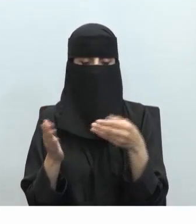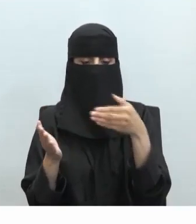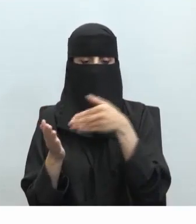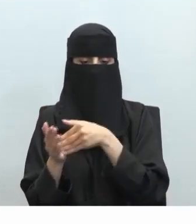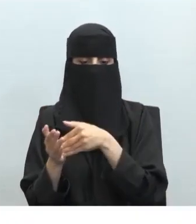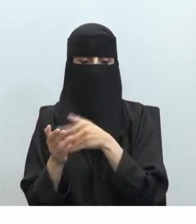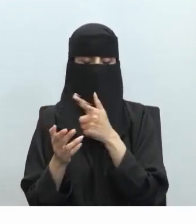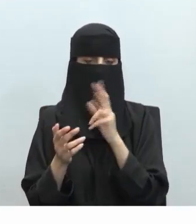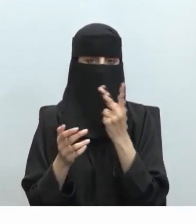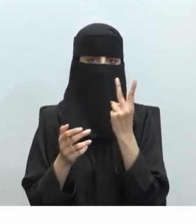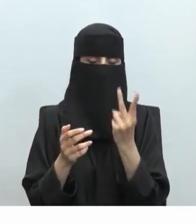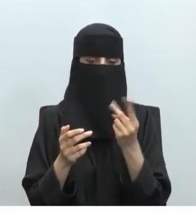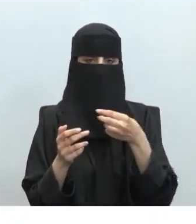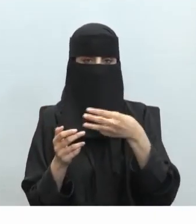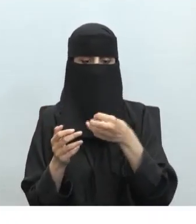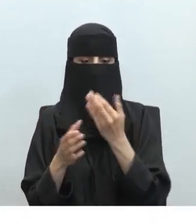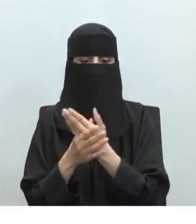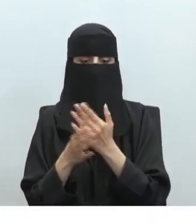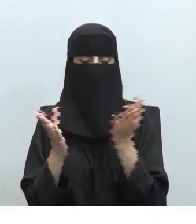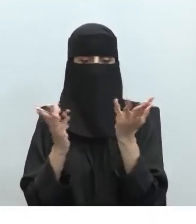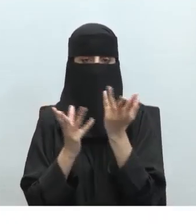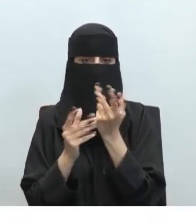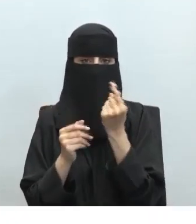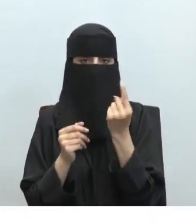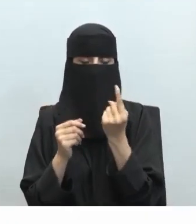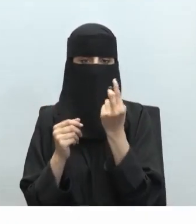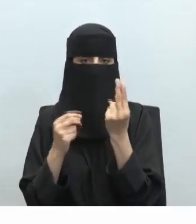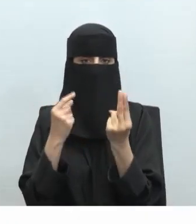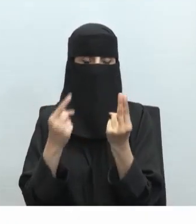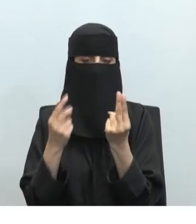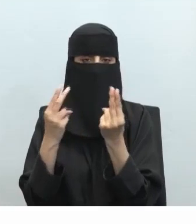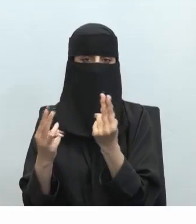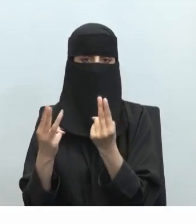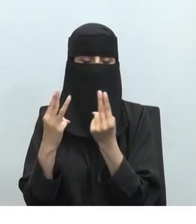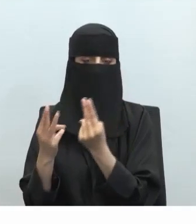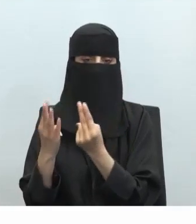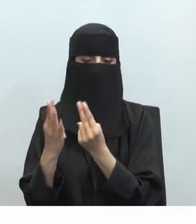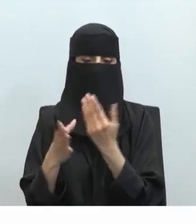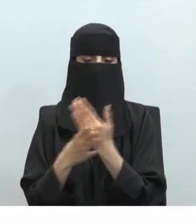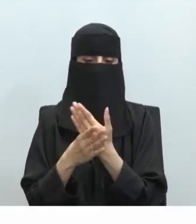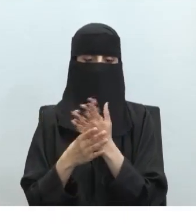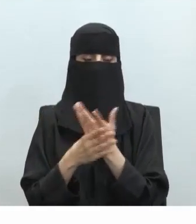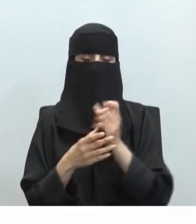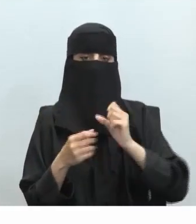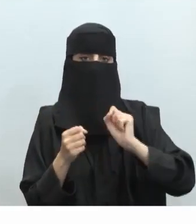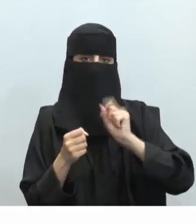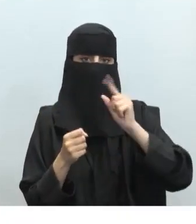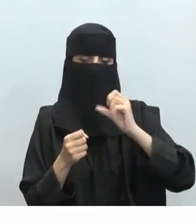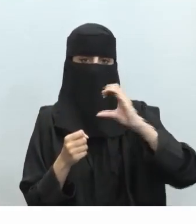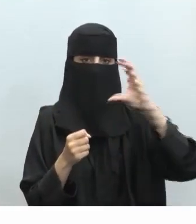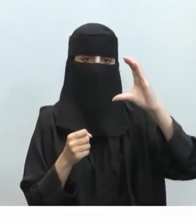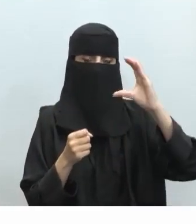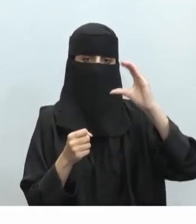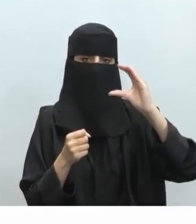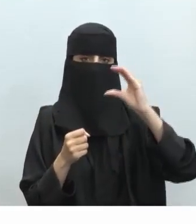يجينا تساؤل لماذا ترتبت بهذه الارقام ما هي الاليه بحسب الحجم اذا هذا الاول اكبر من الثاني الثاني اكبر من